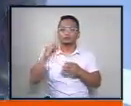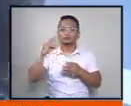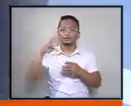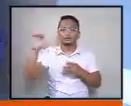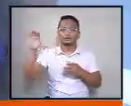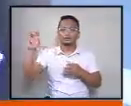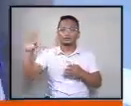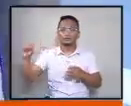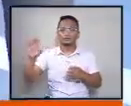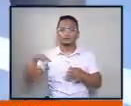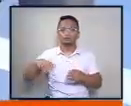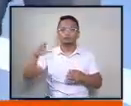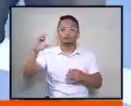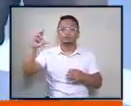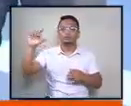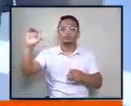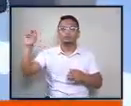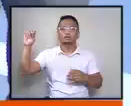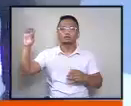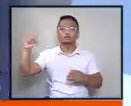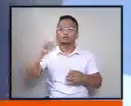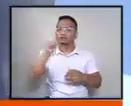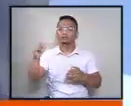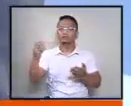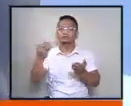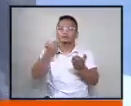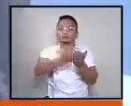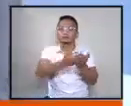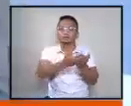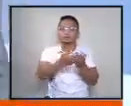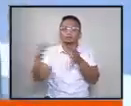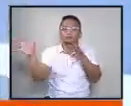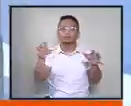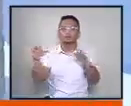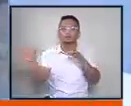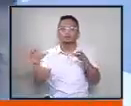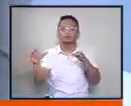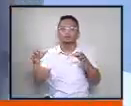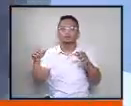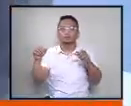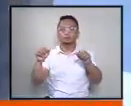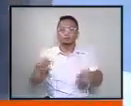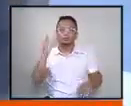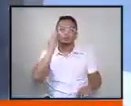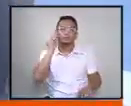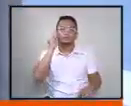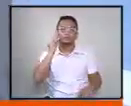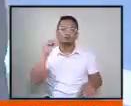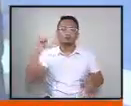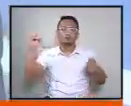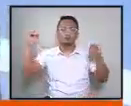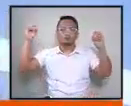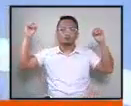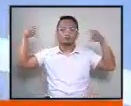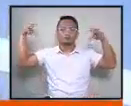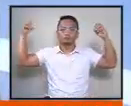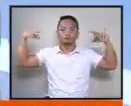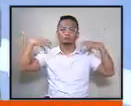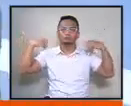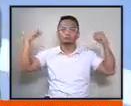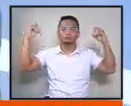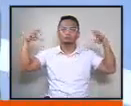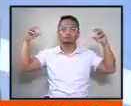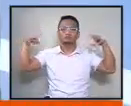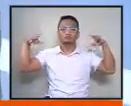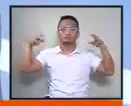ng Catanduanes. Kahit hindi pa po tumatama sa lupa ang bagyo, maaari na pong maranasan ang malakas sa ulan sa mga lugar na